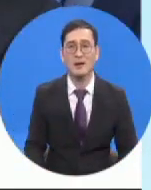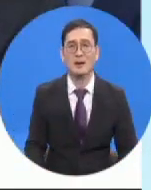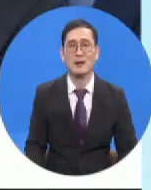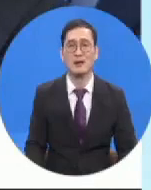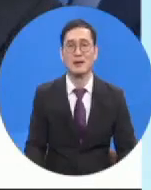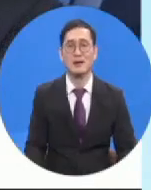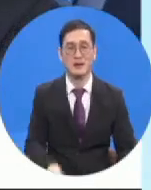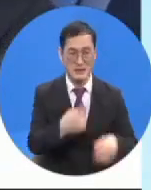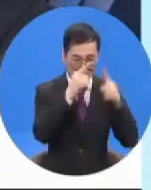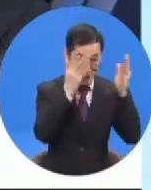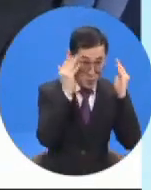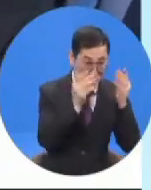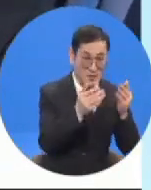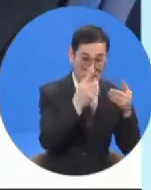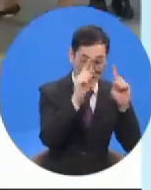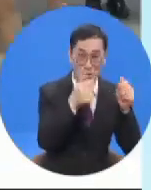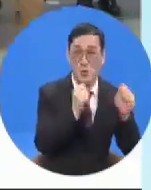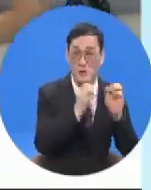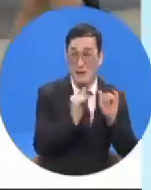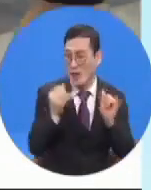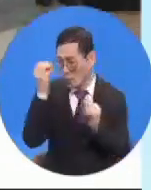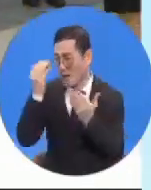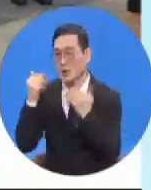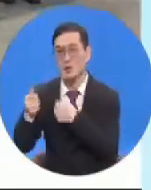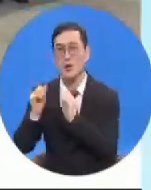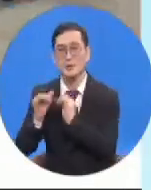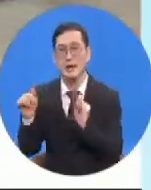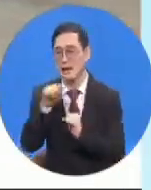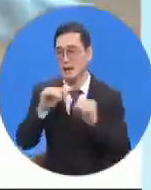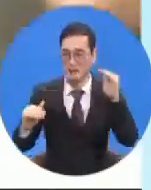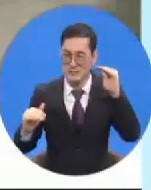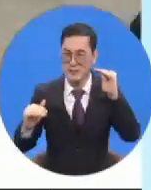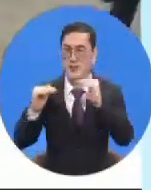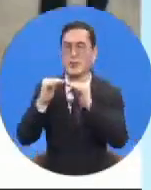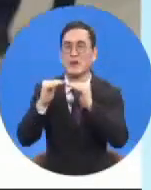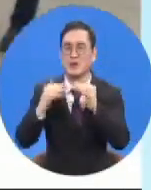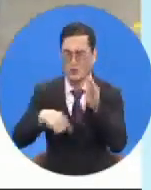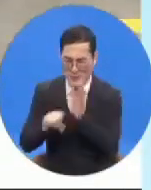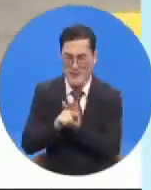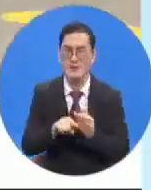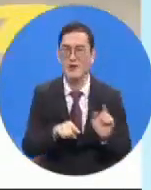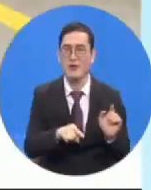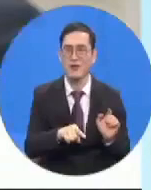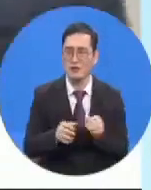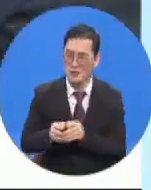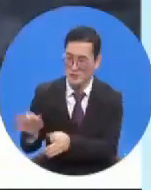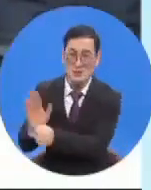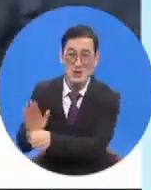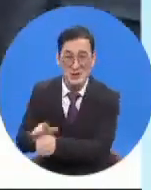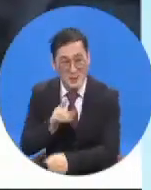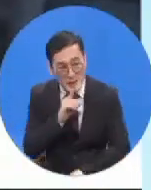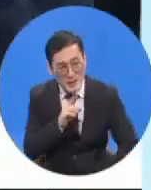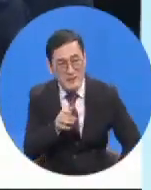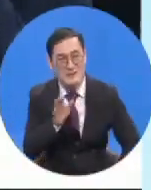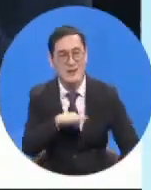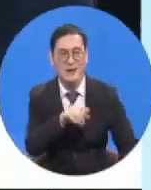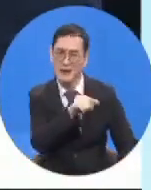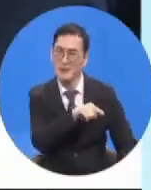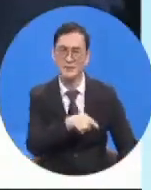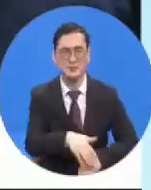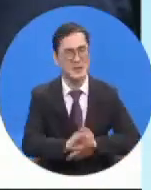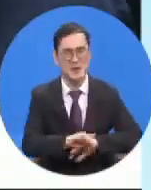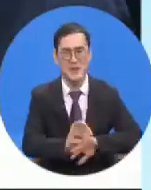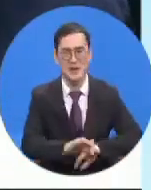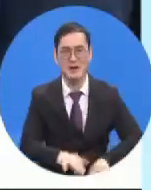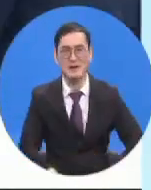불평등을 겪으니까 이거에 대한 구조를 개선해본다는 그런 아이디어로 저 얘기를 하신 것 같은데 취업 구조라는 취업할